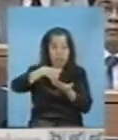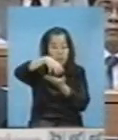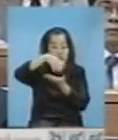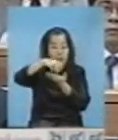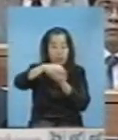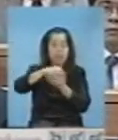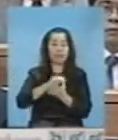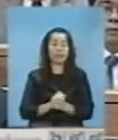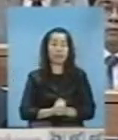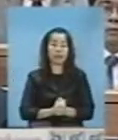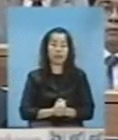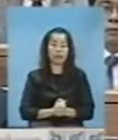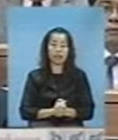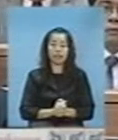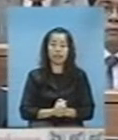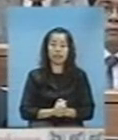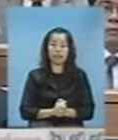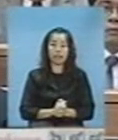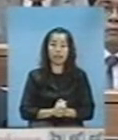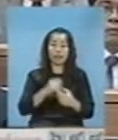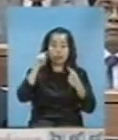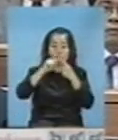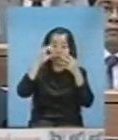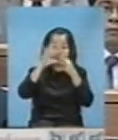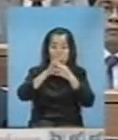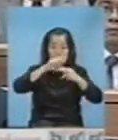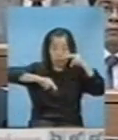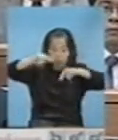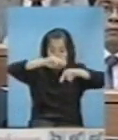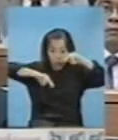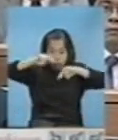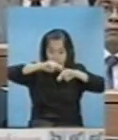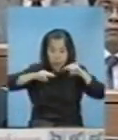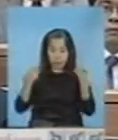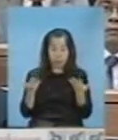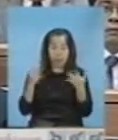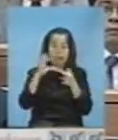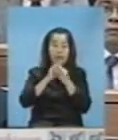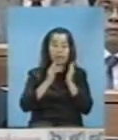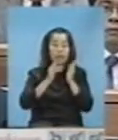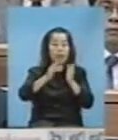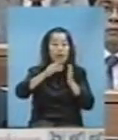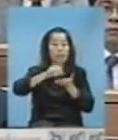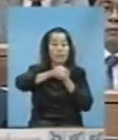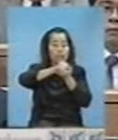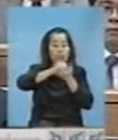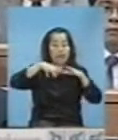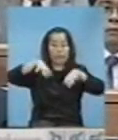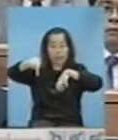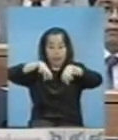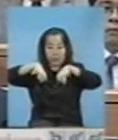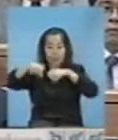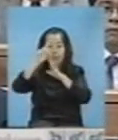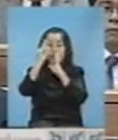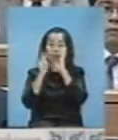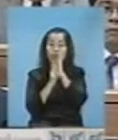านอย่างน้อยที่สุดในเรื่องของการตรวจสอบทวงดุลระหว่างฝ่ายบริหารกับนิติบัญญัติในห